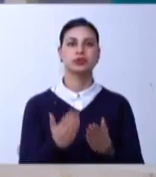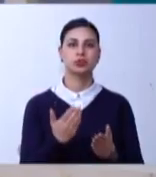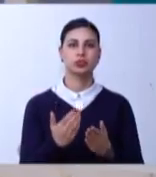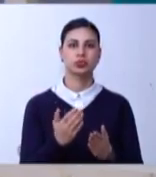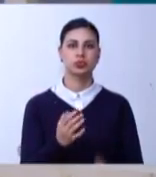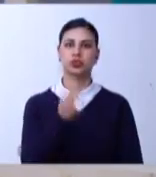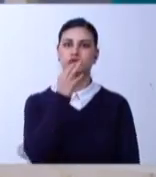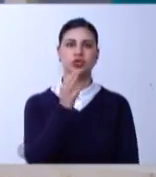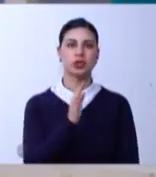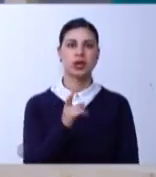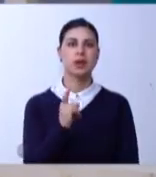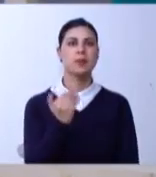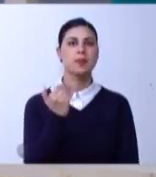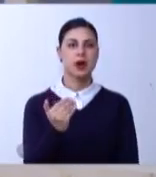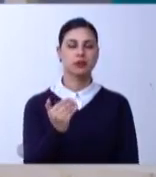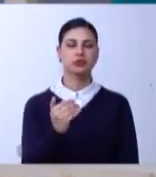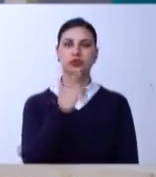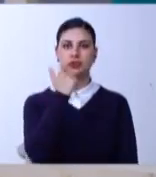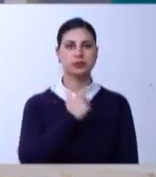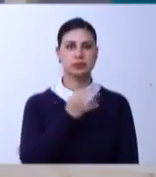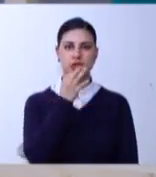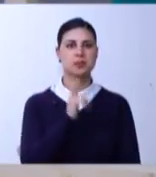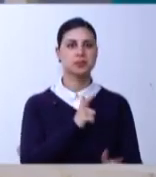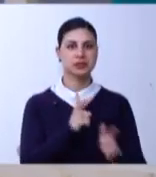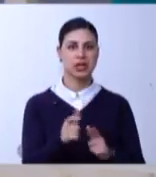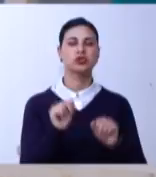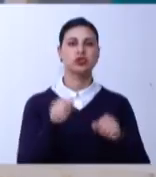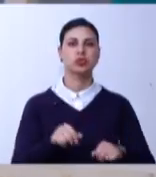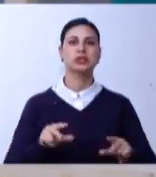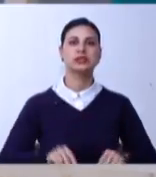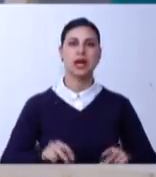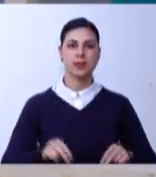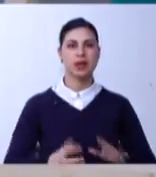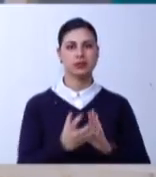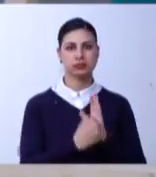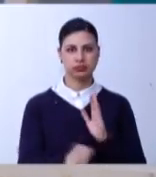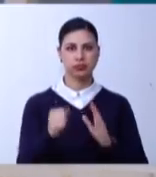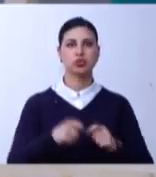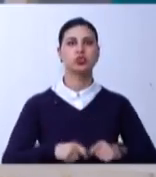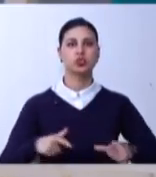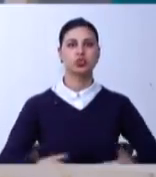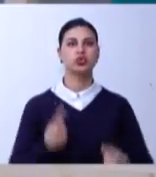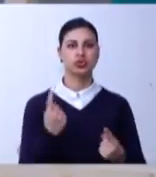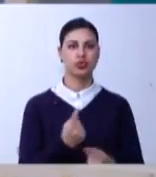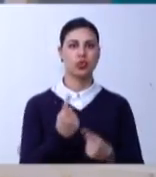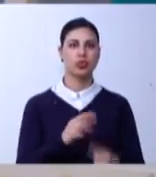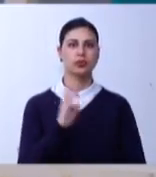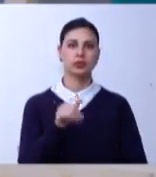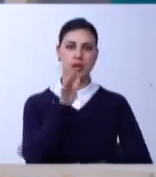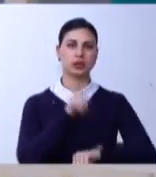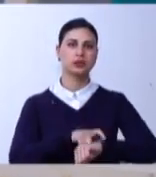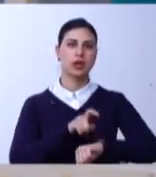თუ ჯერ არ არის ბავშვი სრულად მზად, შეუძლიათ რომ საფენები გახადონ, ჩააცვან ტრუსი და